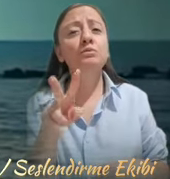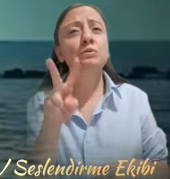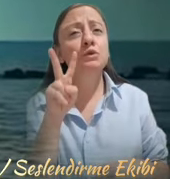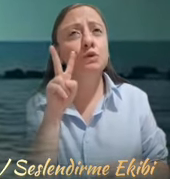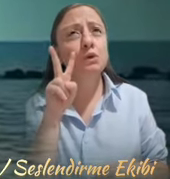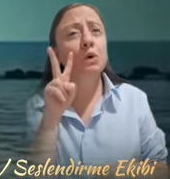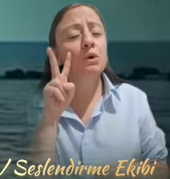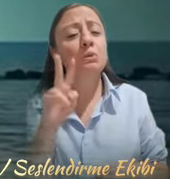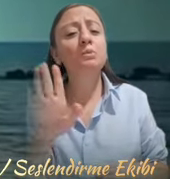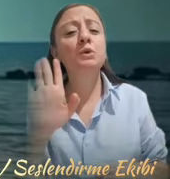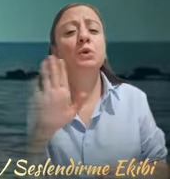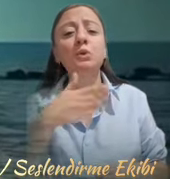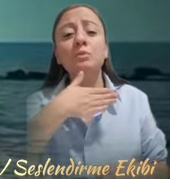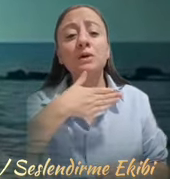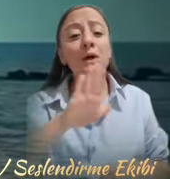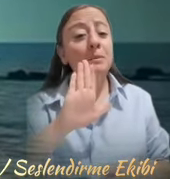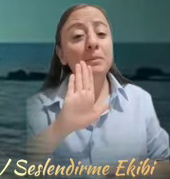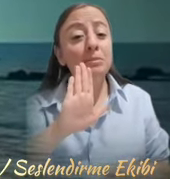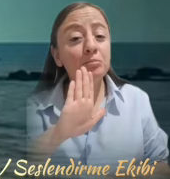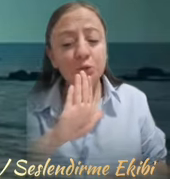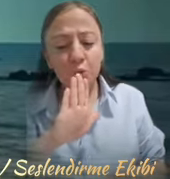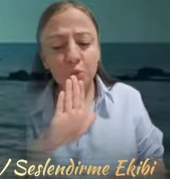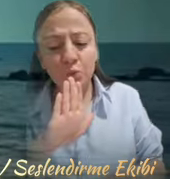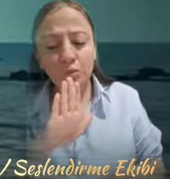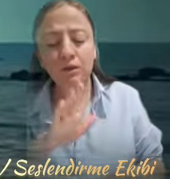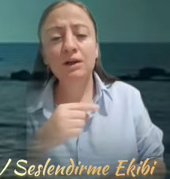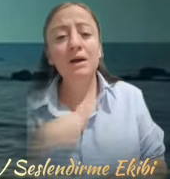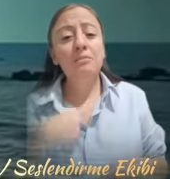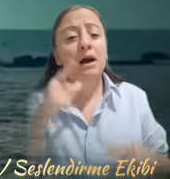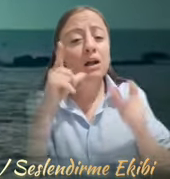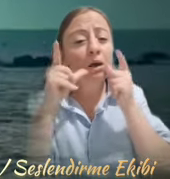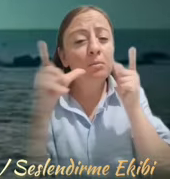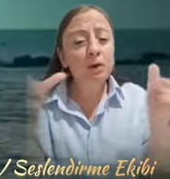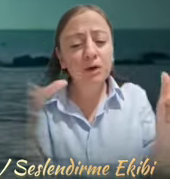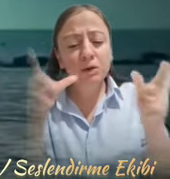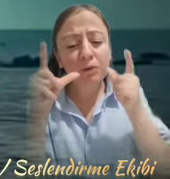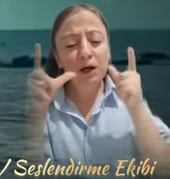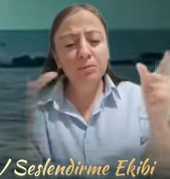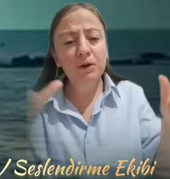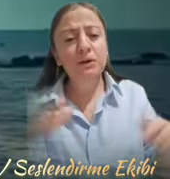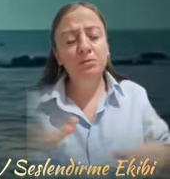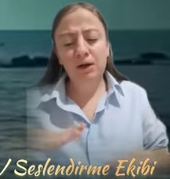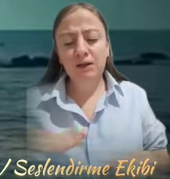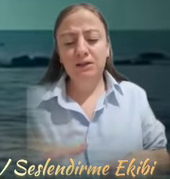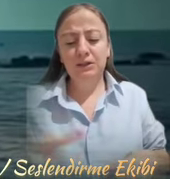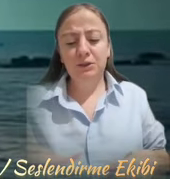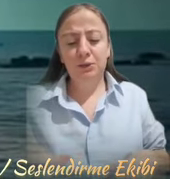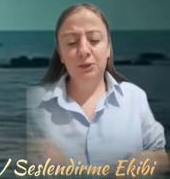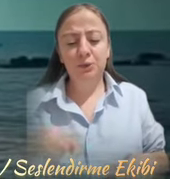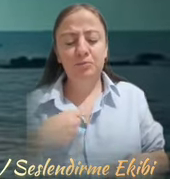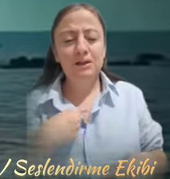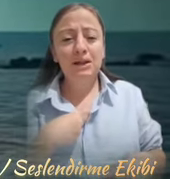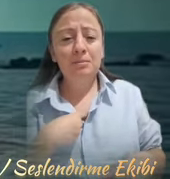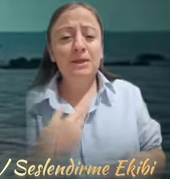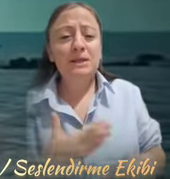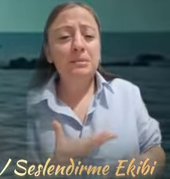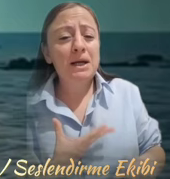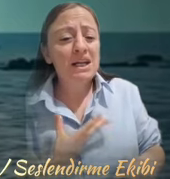Sesimde sessizliğimin aksi yankılanır eksik parçalarında.